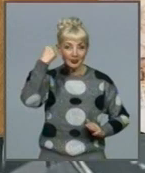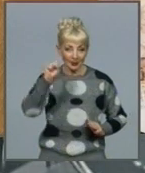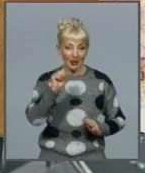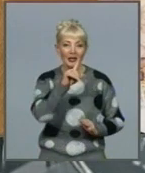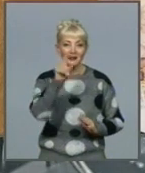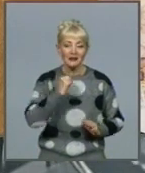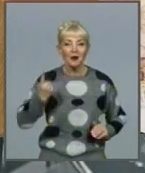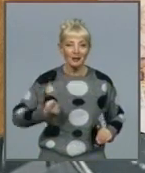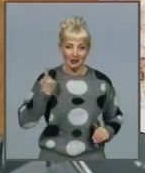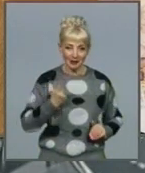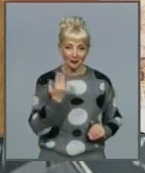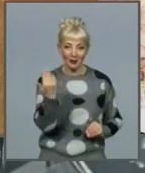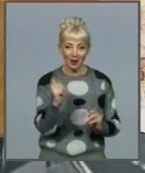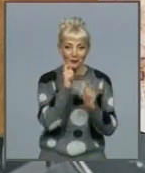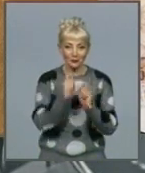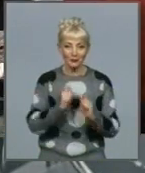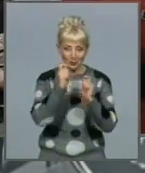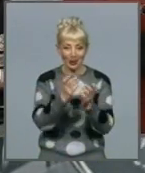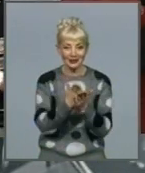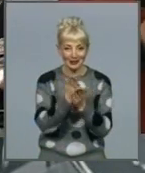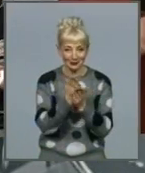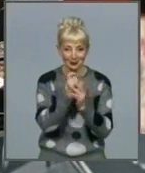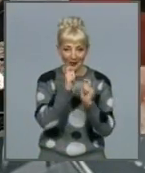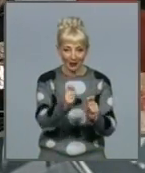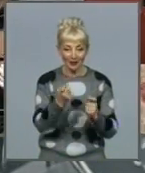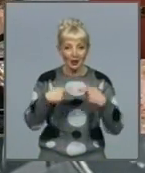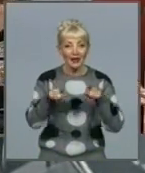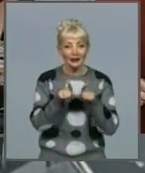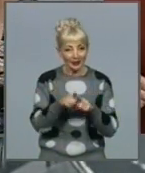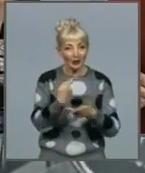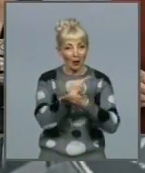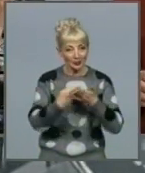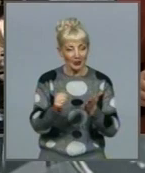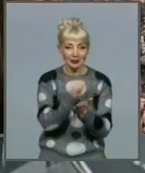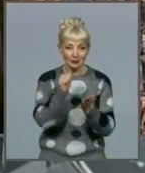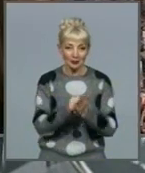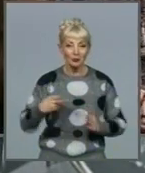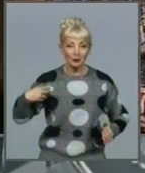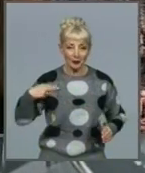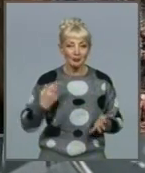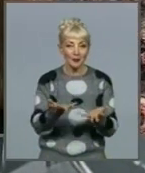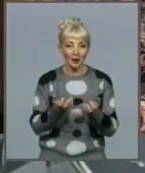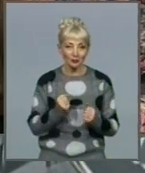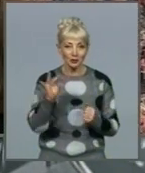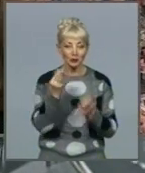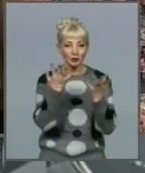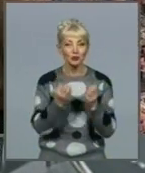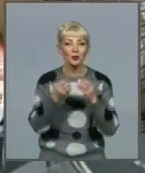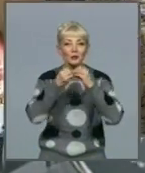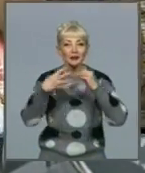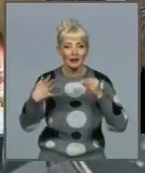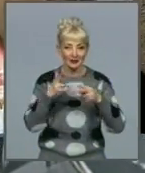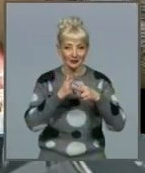їй вручають заслужену нагороду. Такі ж відзнаки, дипломи та премії отримують іще 15 медичних